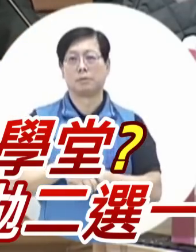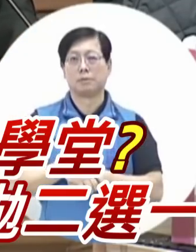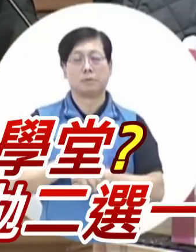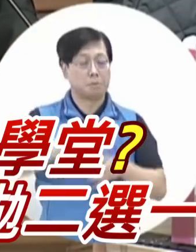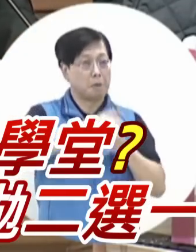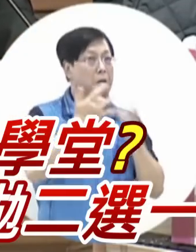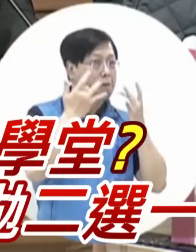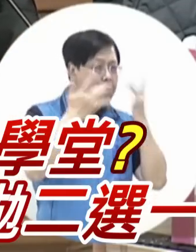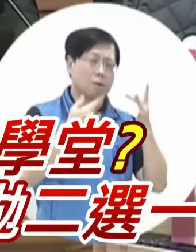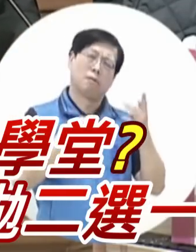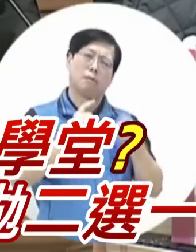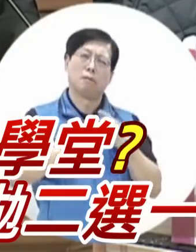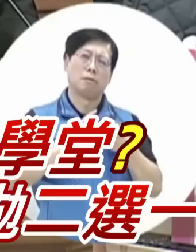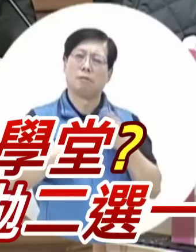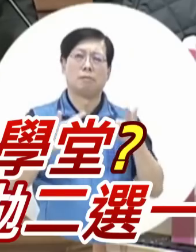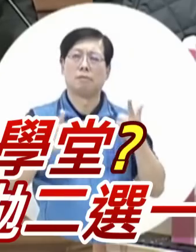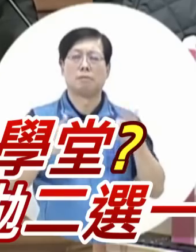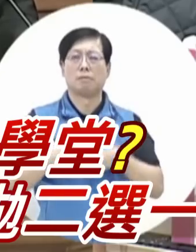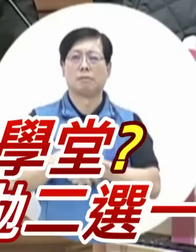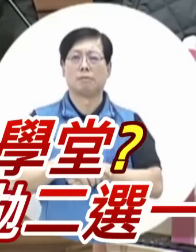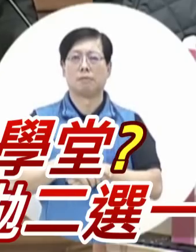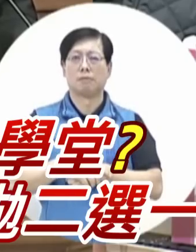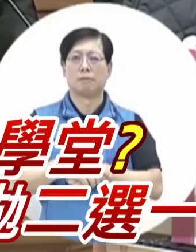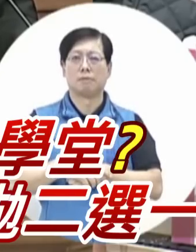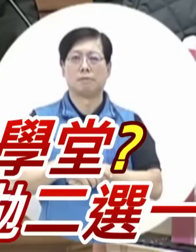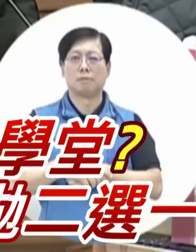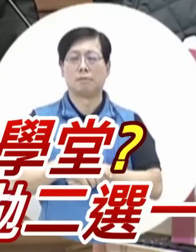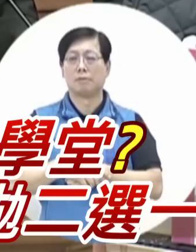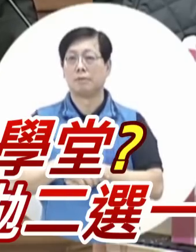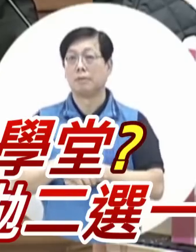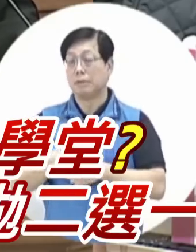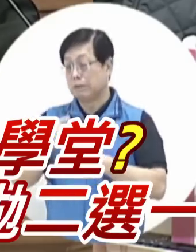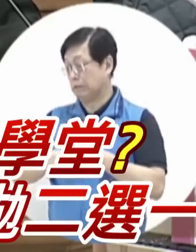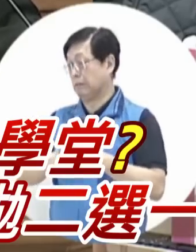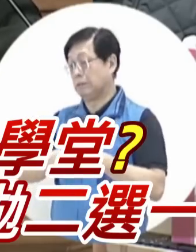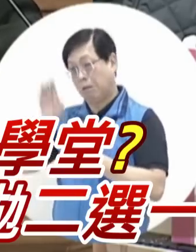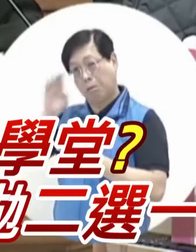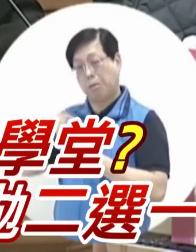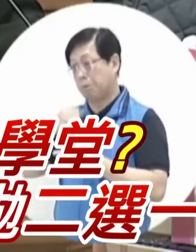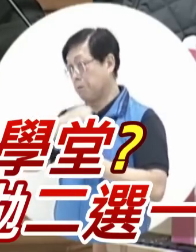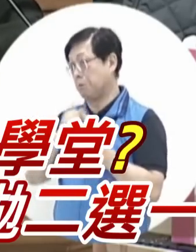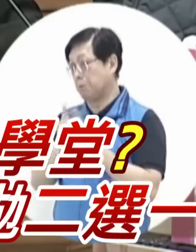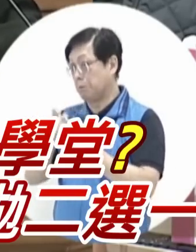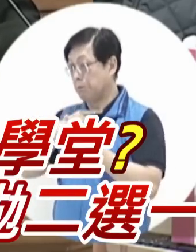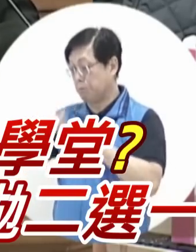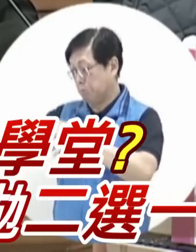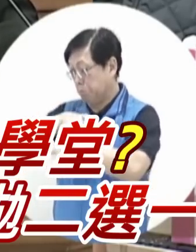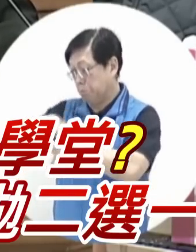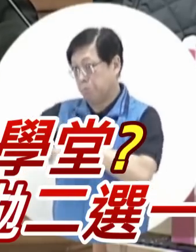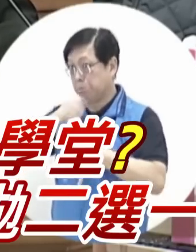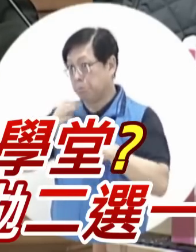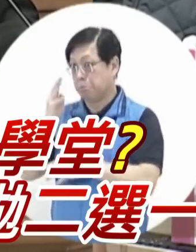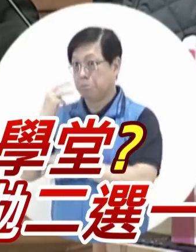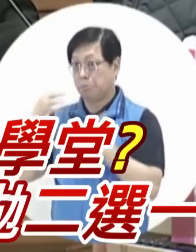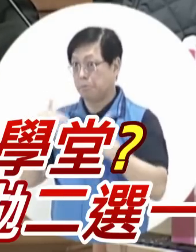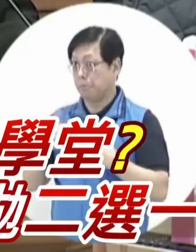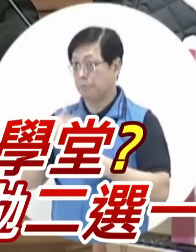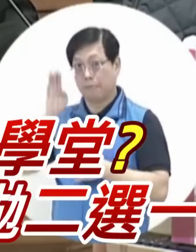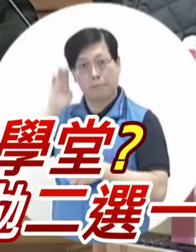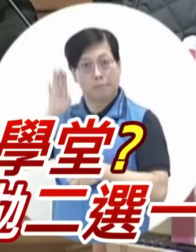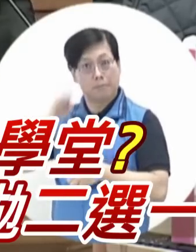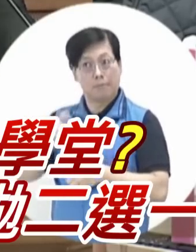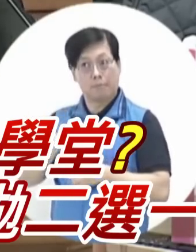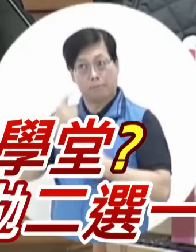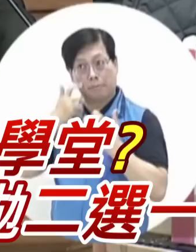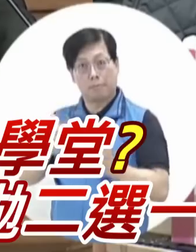菜 所以你不在乎台湾在这个 泡菜这 个区域政治的角色，你不在乎台湾对区域政治的角色，你在